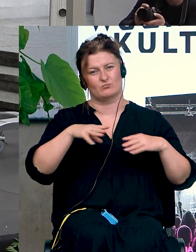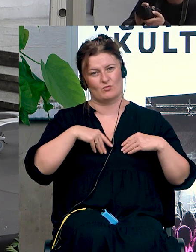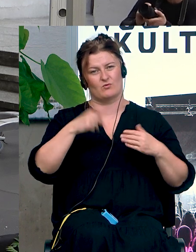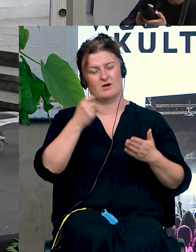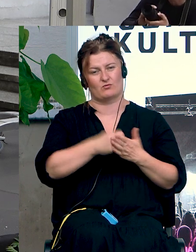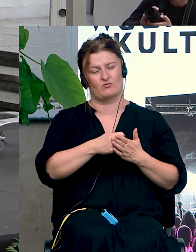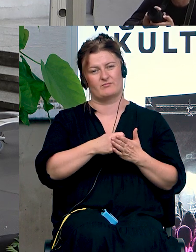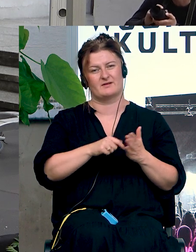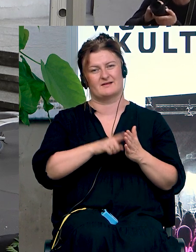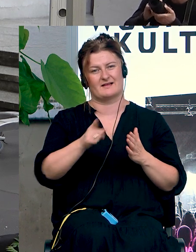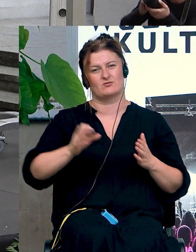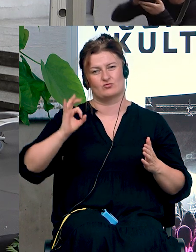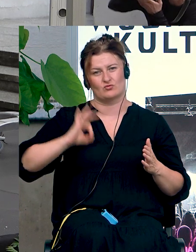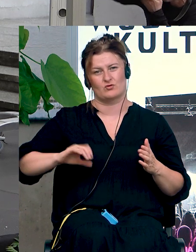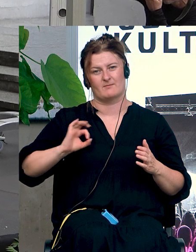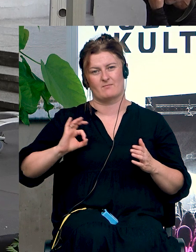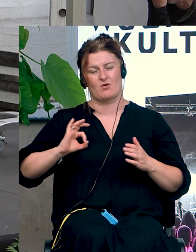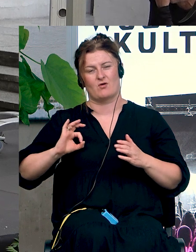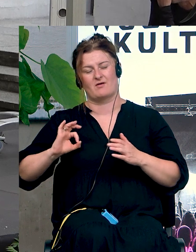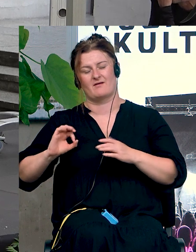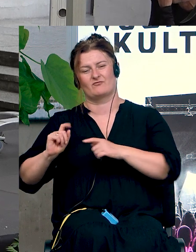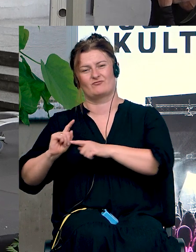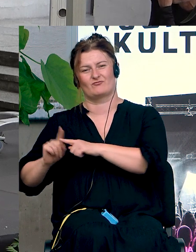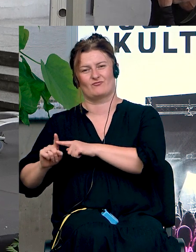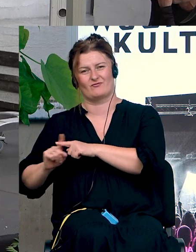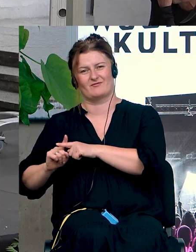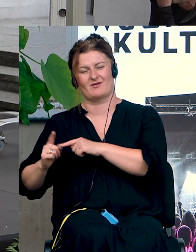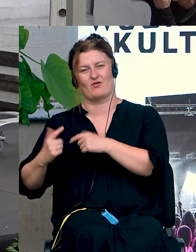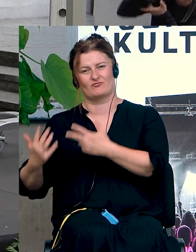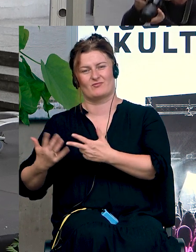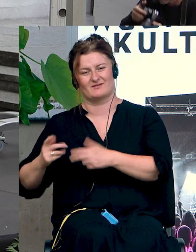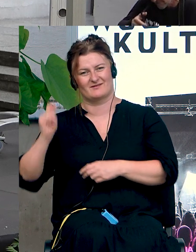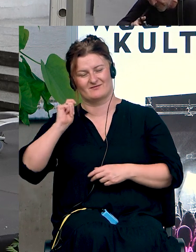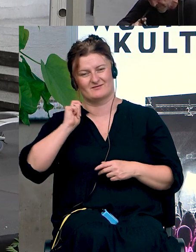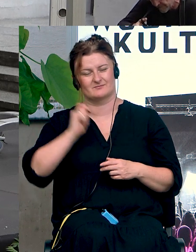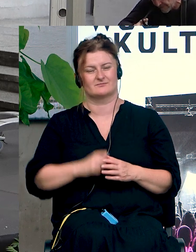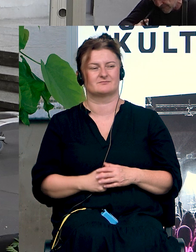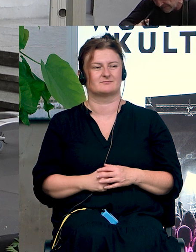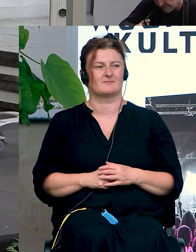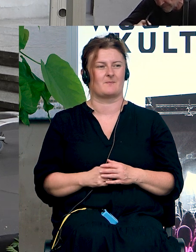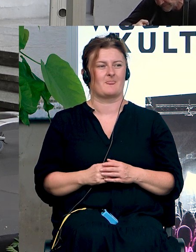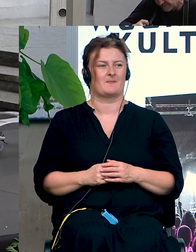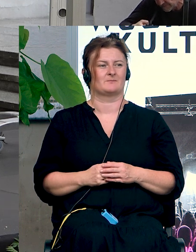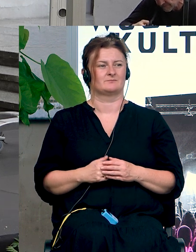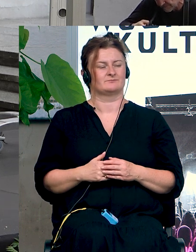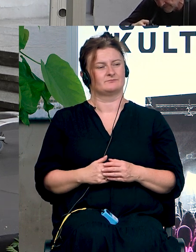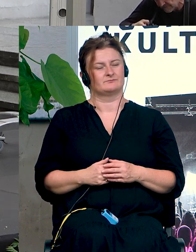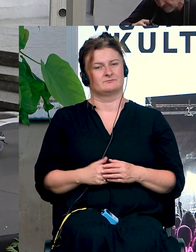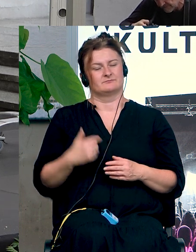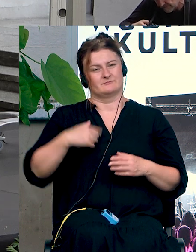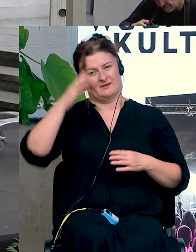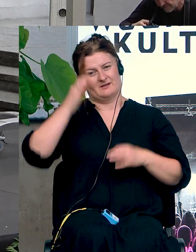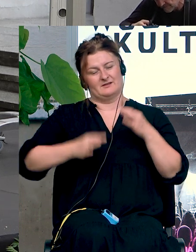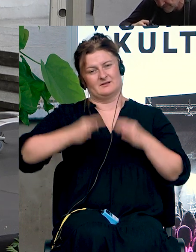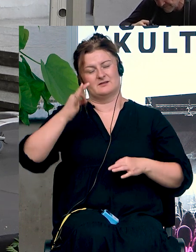kupić dla córki mojej siostrzenicy, 8-letniej dziewczynki. I